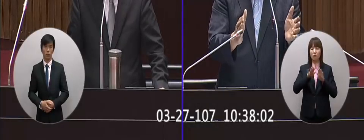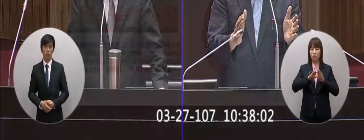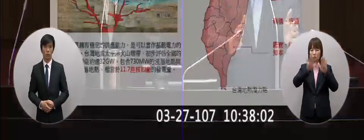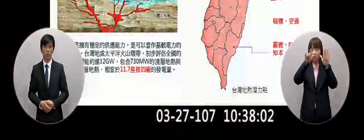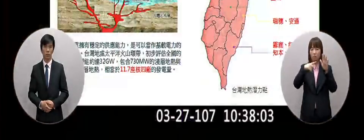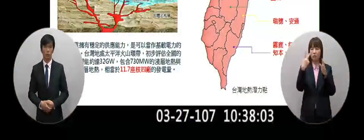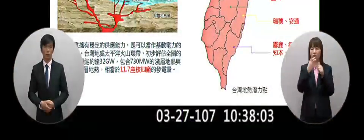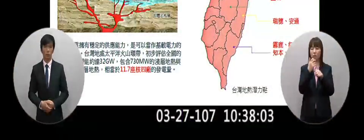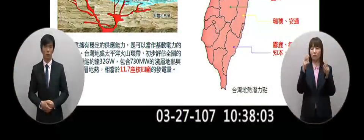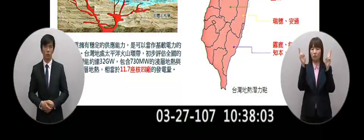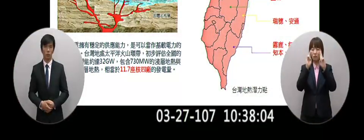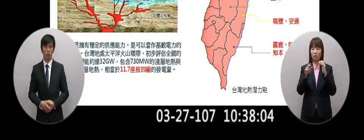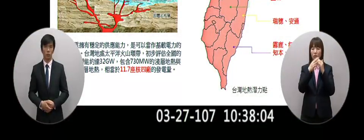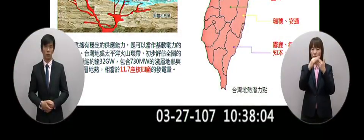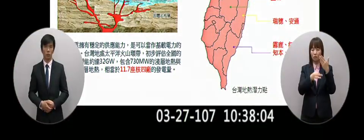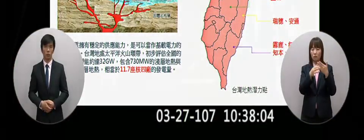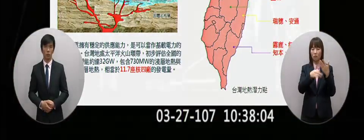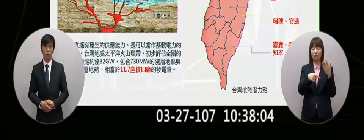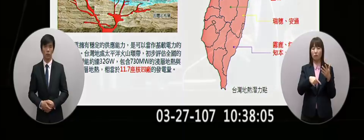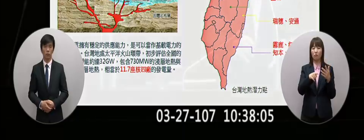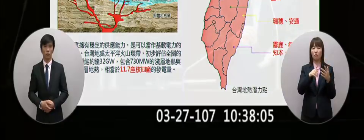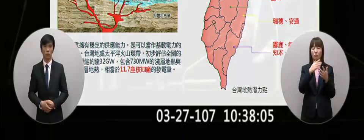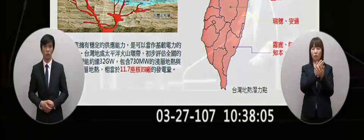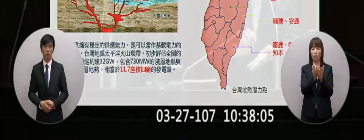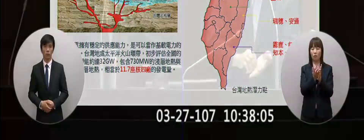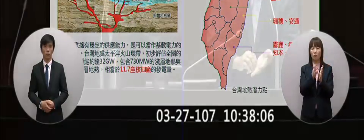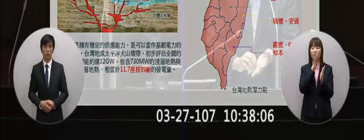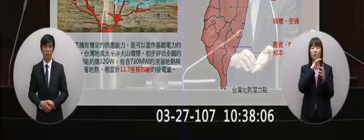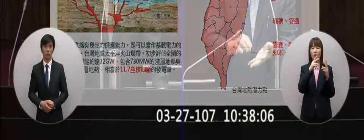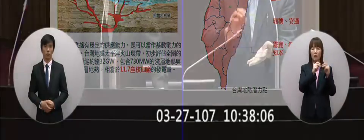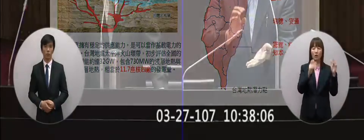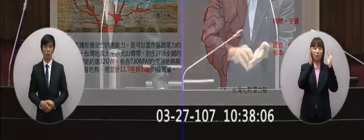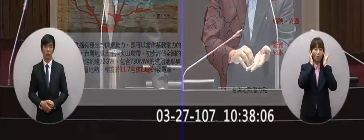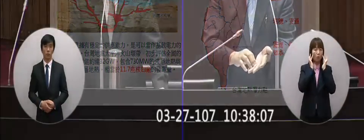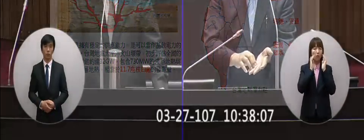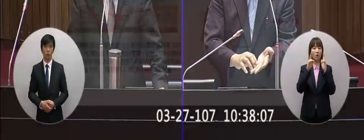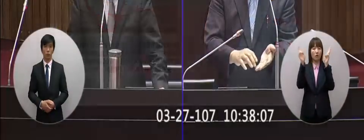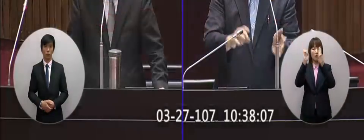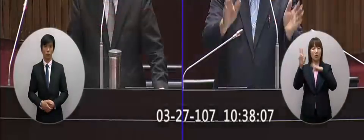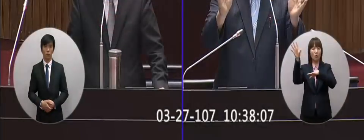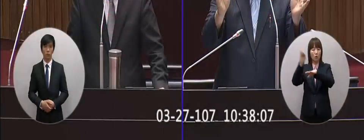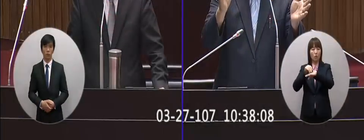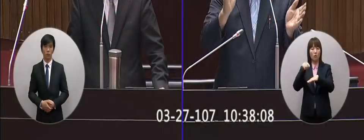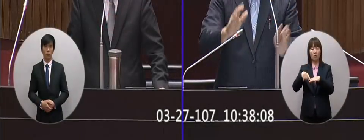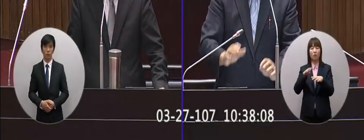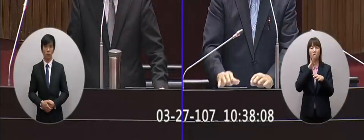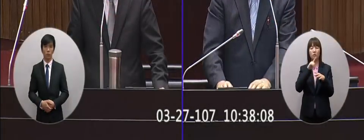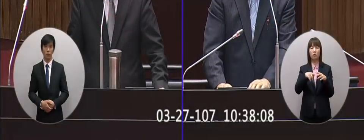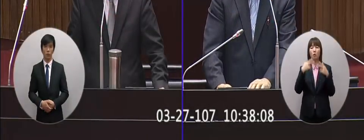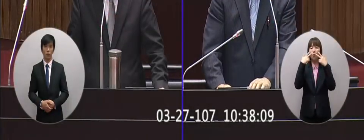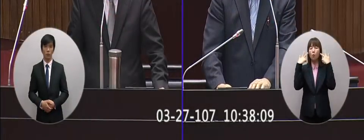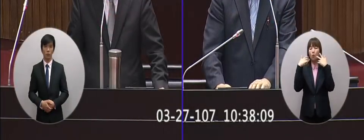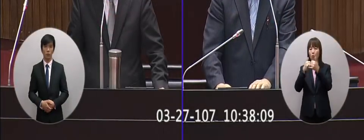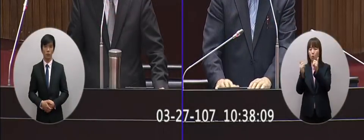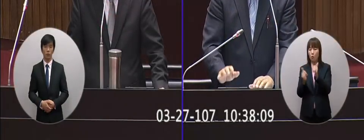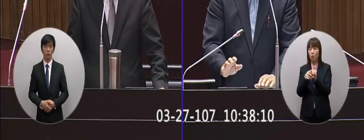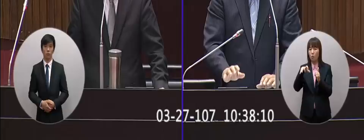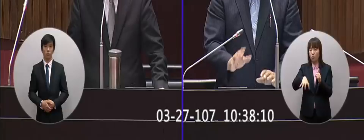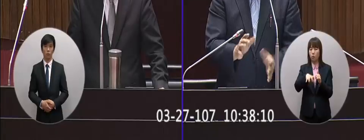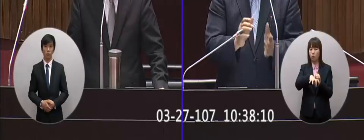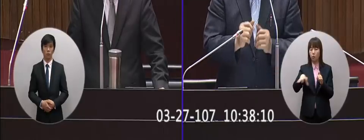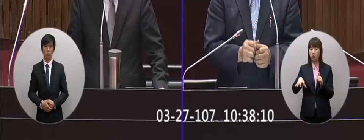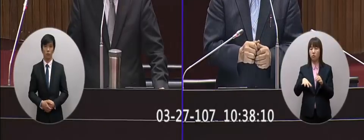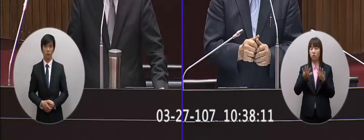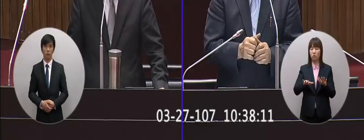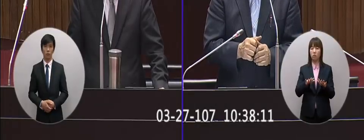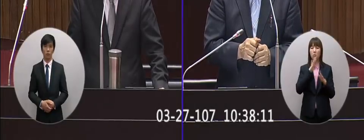再生能源条例有很多的条件，不管是地热也好，太阳能也好，都在原住民族地区，你知道吗？